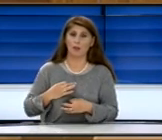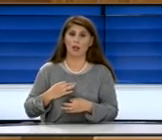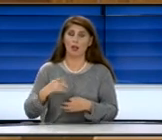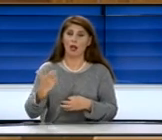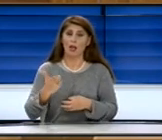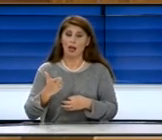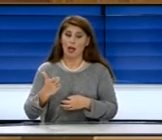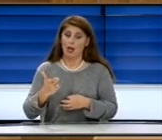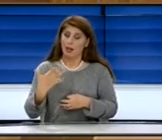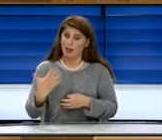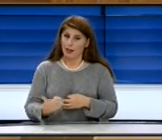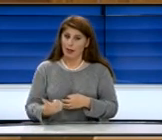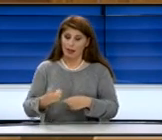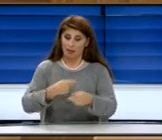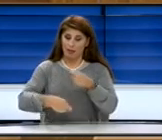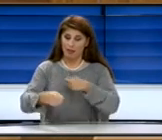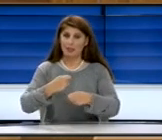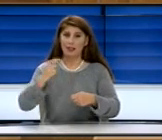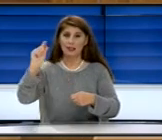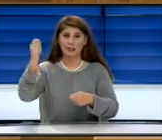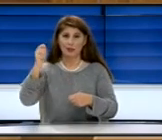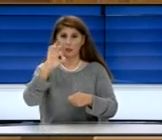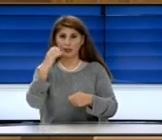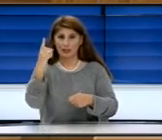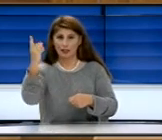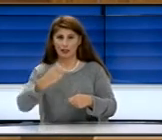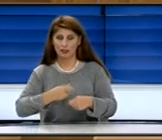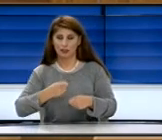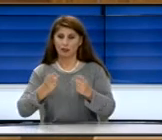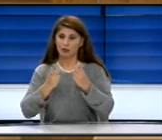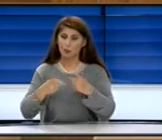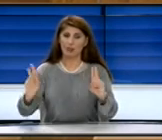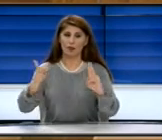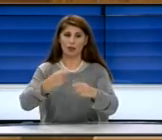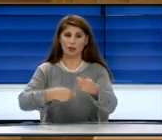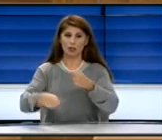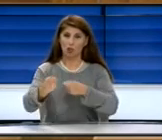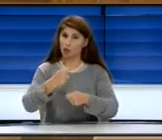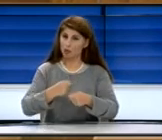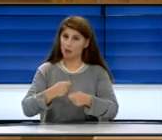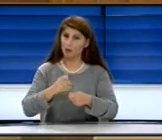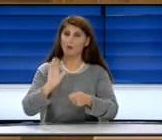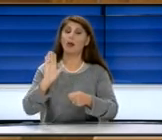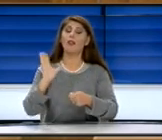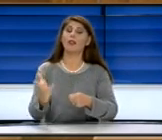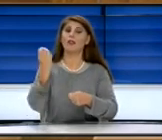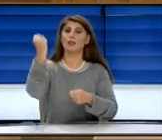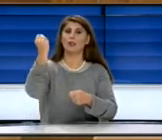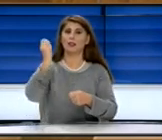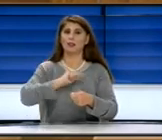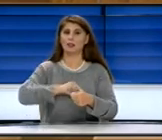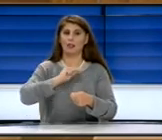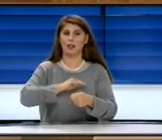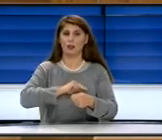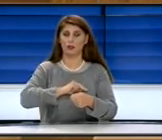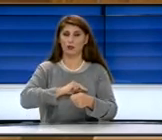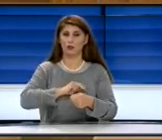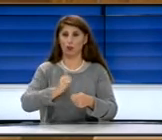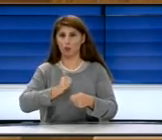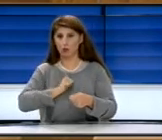κατά 51% επιχείρηση ηλεκτρισμού στο πλαίσιο της απελευθερωμένης αγοράς δεν θα διασφαλίσει κέρδος για